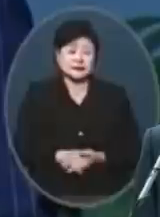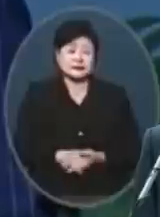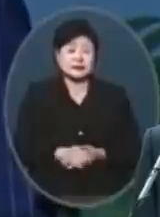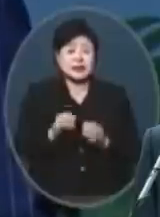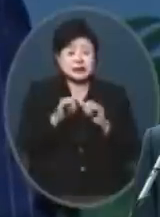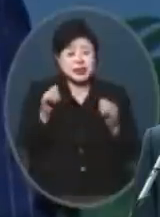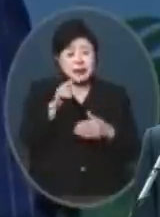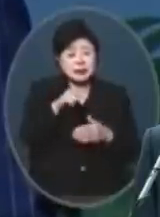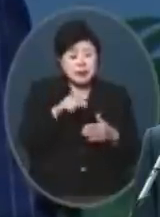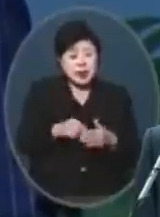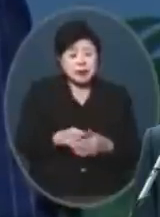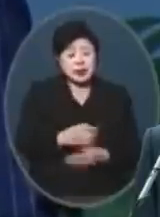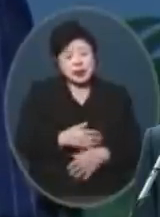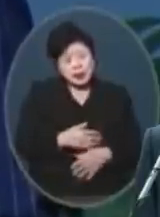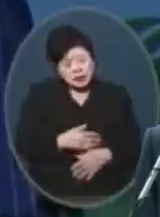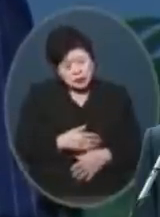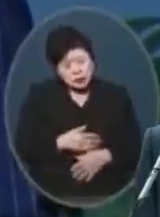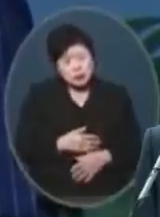사람 마음이 쇠약해지고